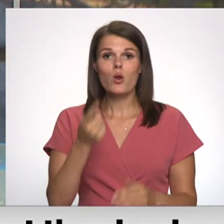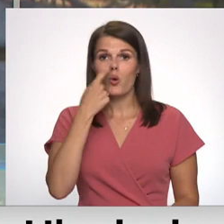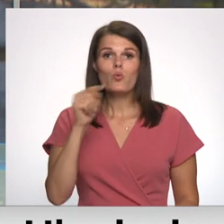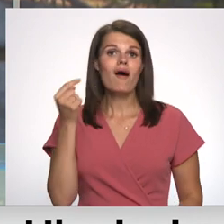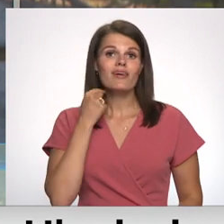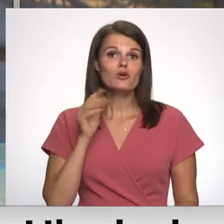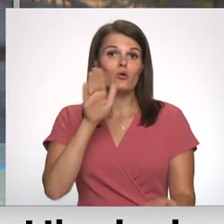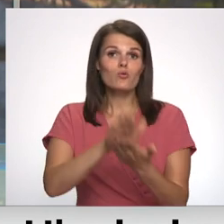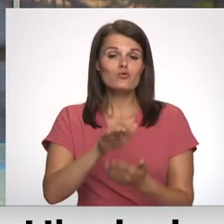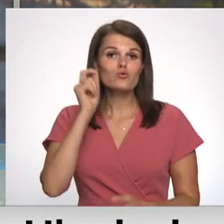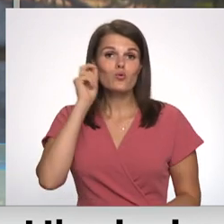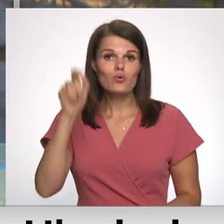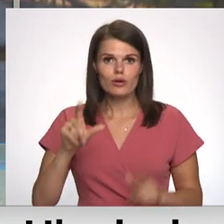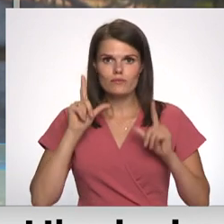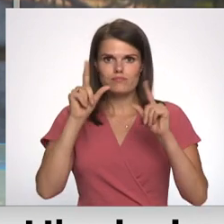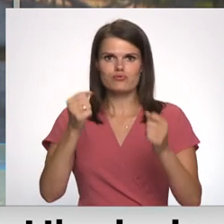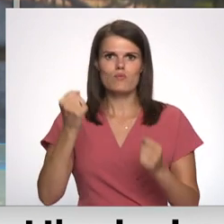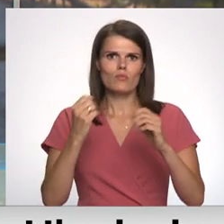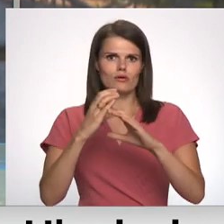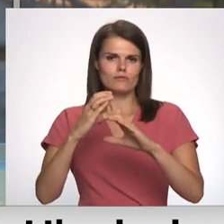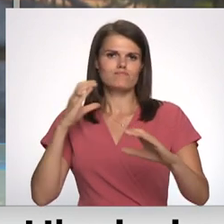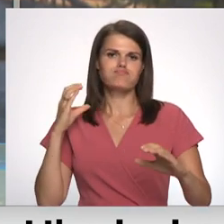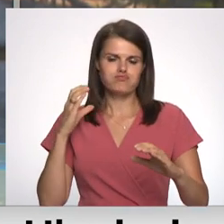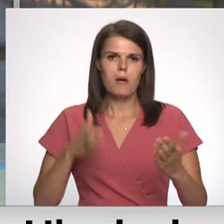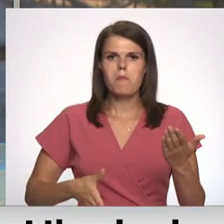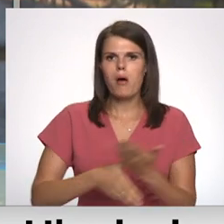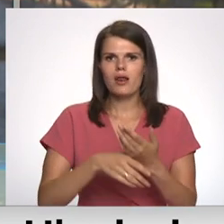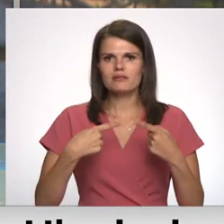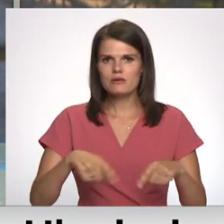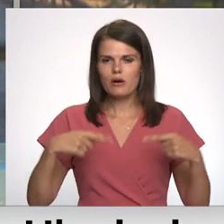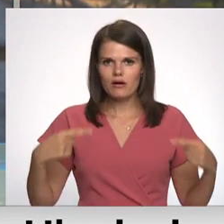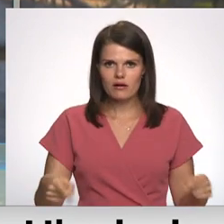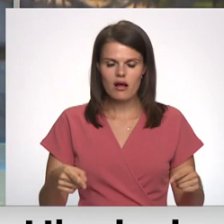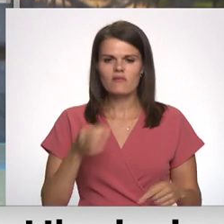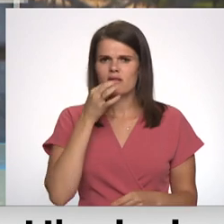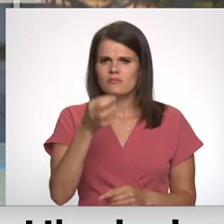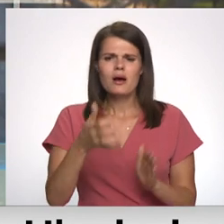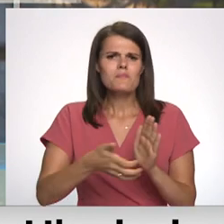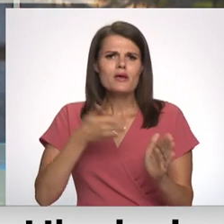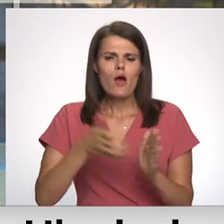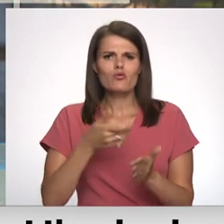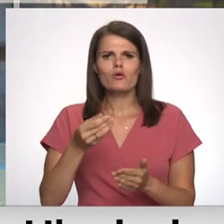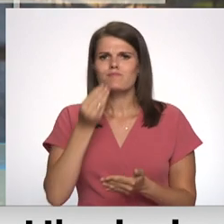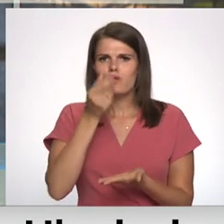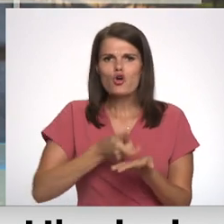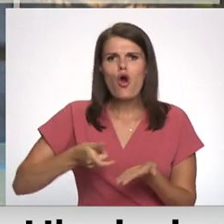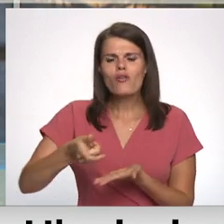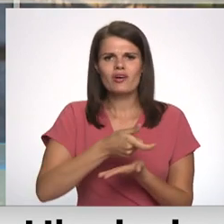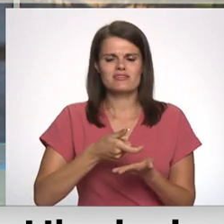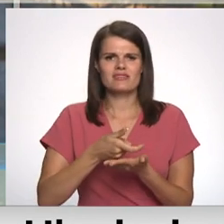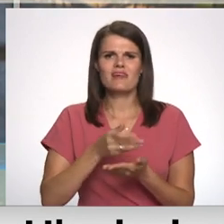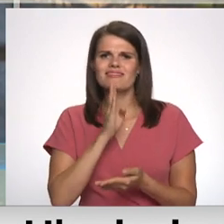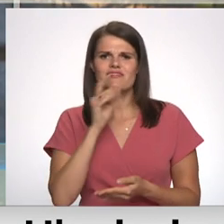automašīna ar palīdzības kravu. Biedrībā Tavi draugi informē, ka pašlaik ļoti pietrūkst konservu, higiēnas preču sievietēm